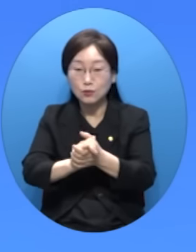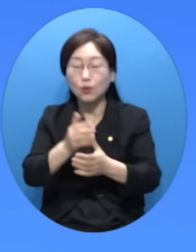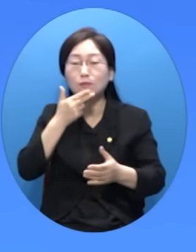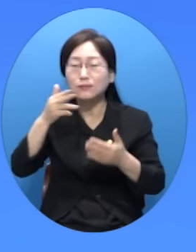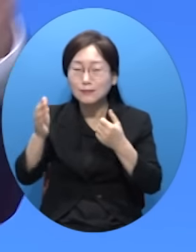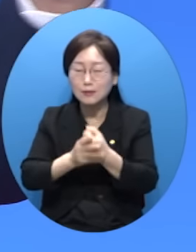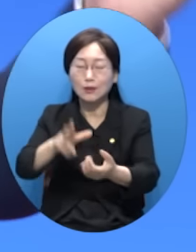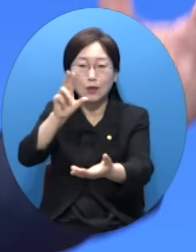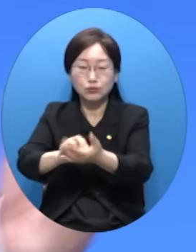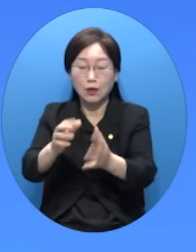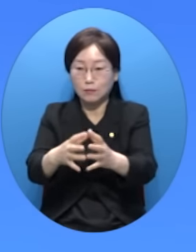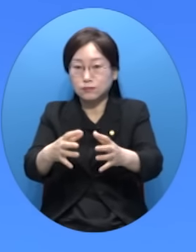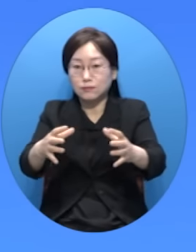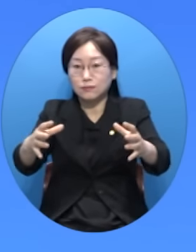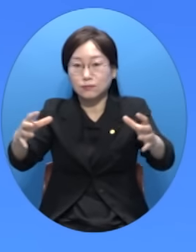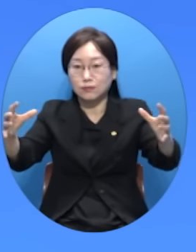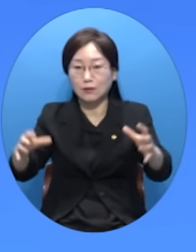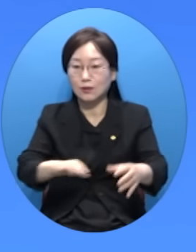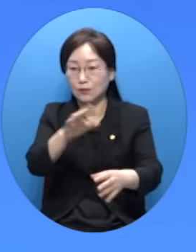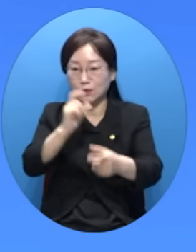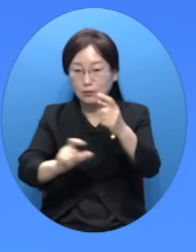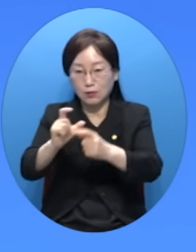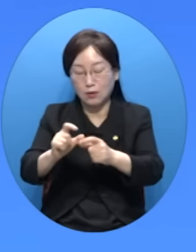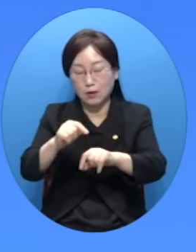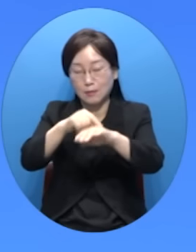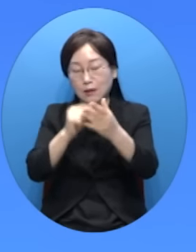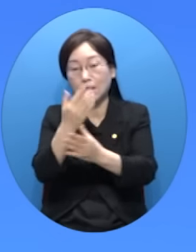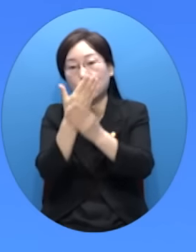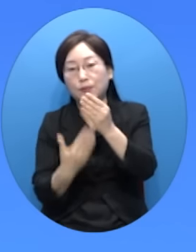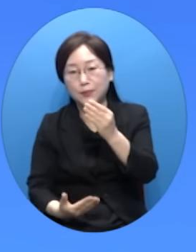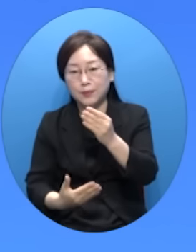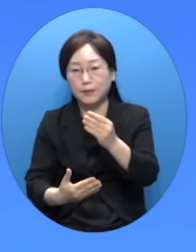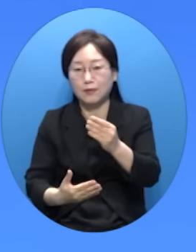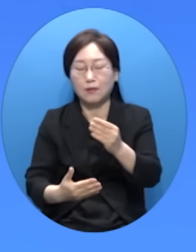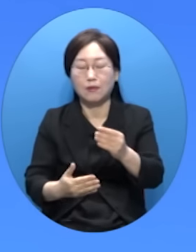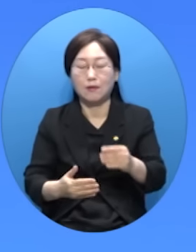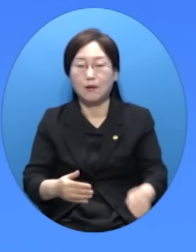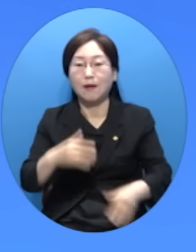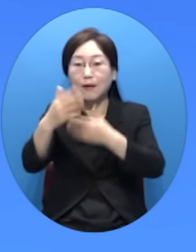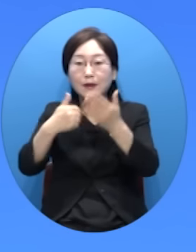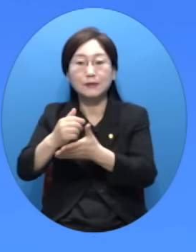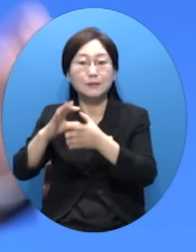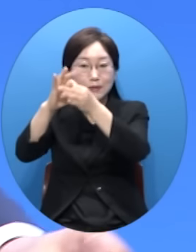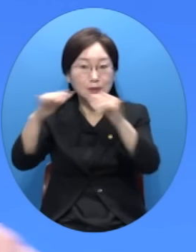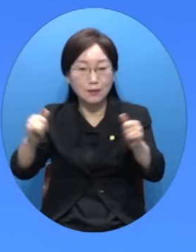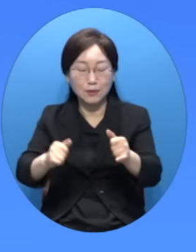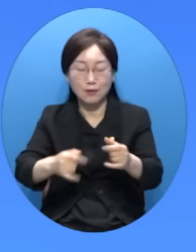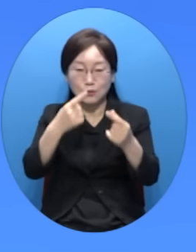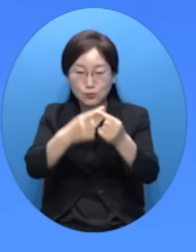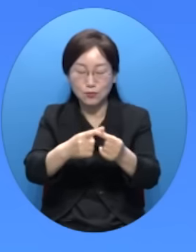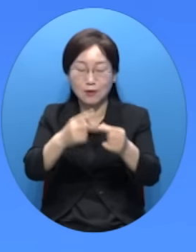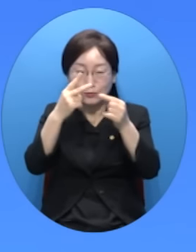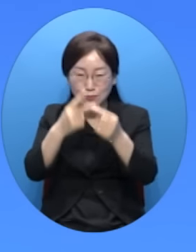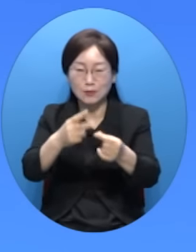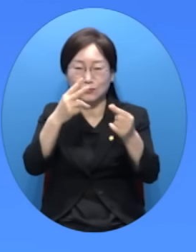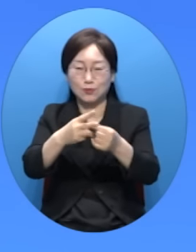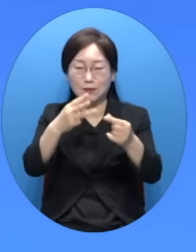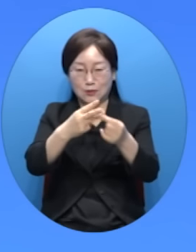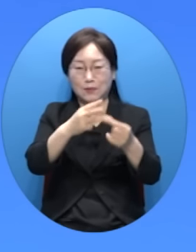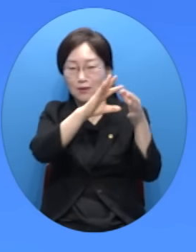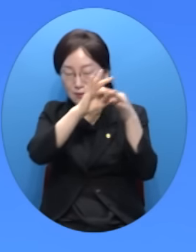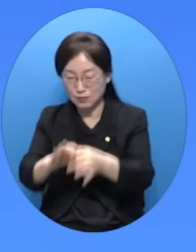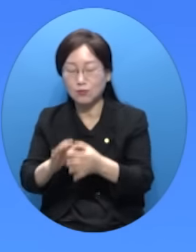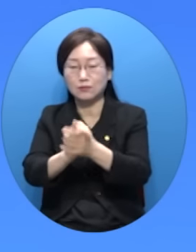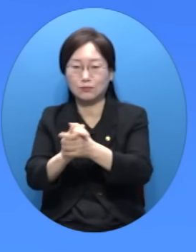않으니까 문제가 점점 더 커지고 우리를 더 깊은 절망으로 이끌어가는 것입니다. 하나님의 사람들은 첫째도 기도고 둘째도 기도고 마지막도